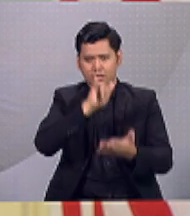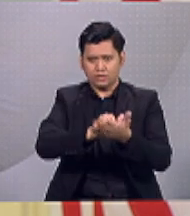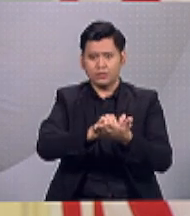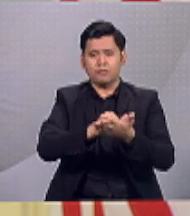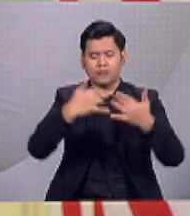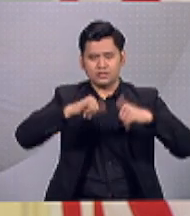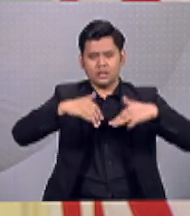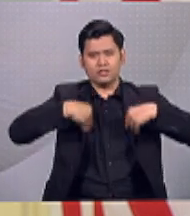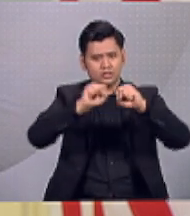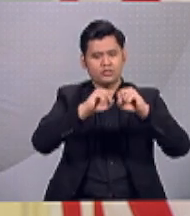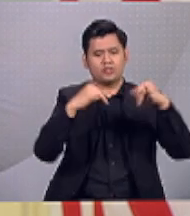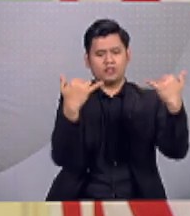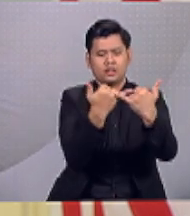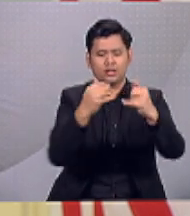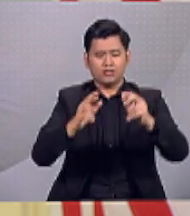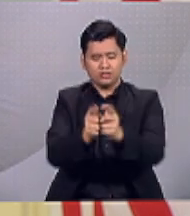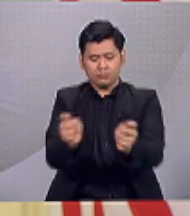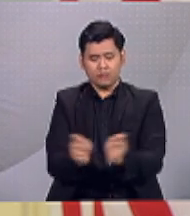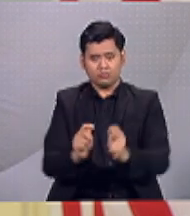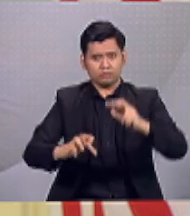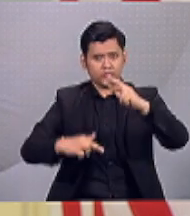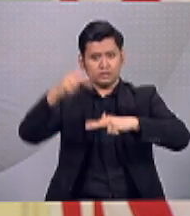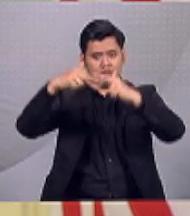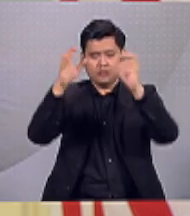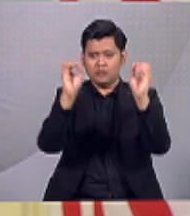syarikat-syarikat binaan tidak memulakan operasi mereka.